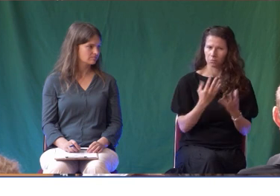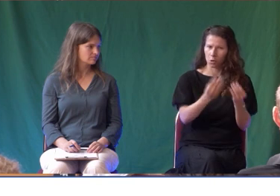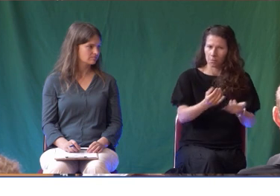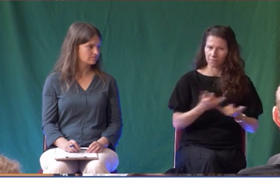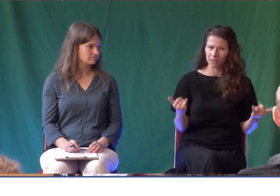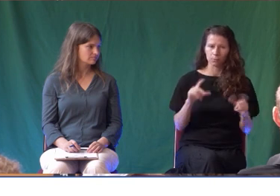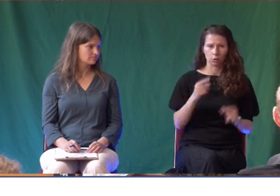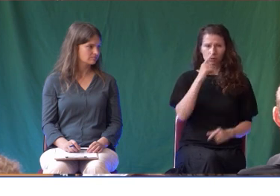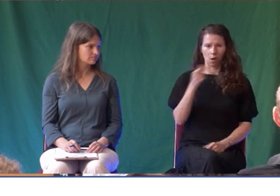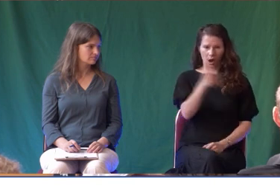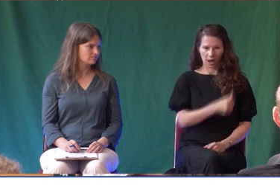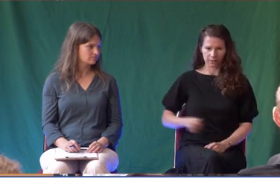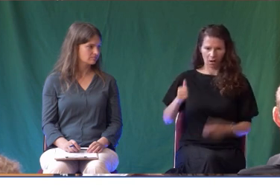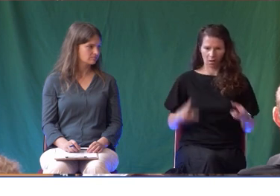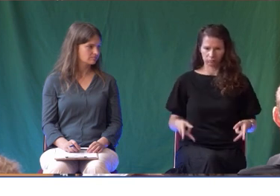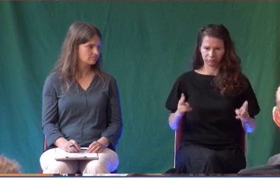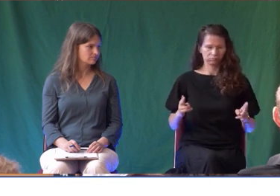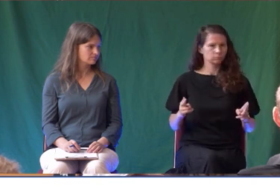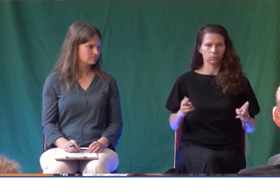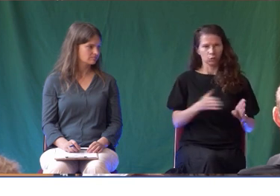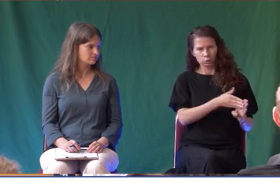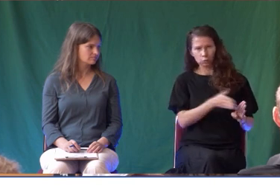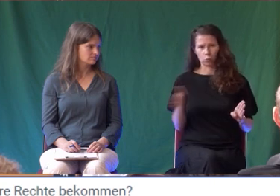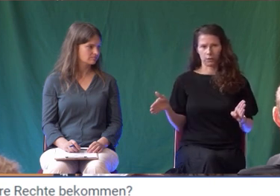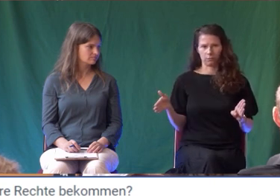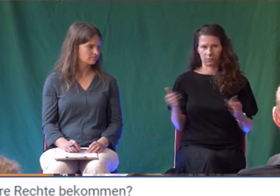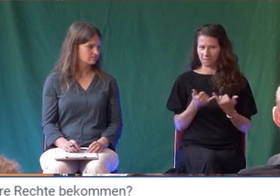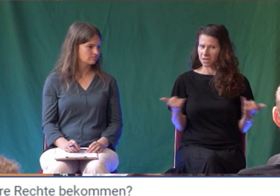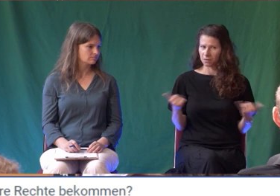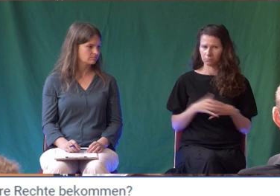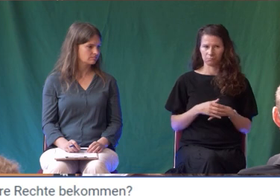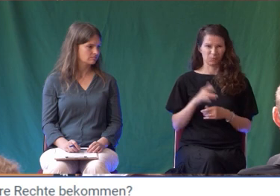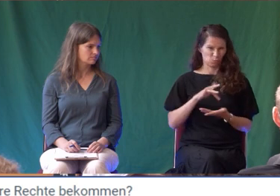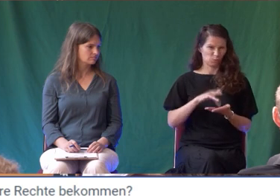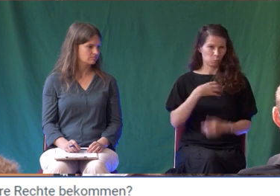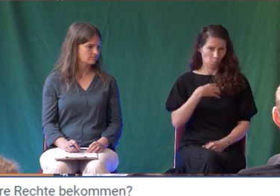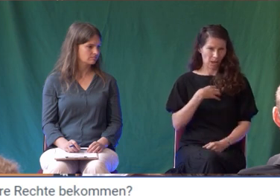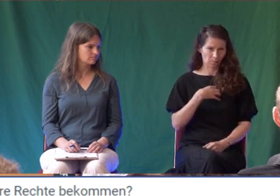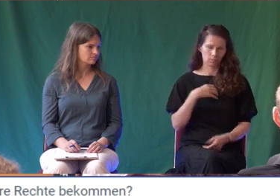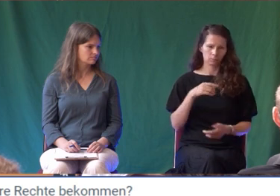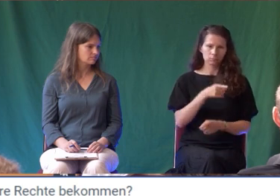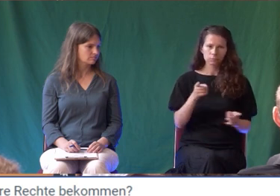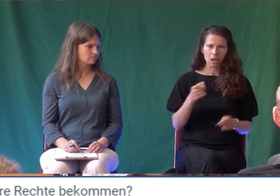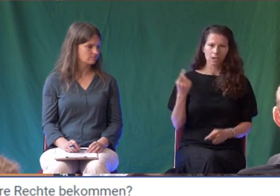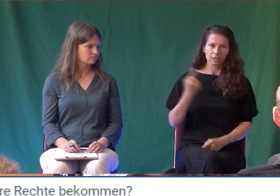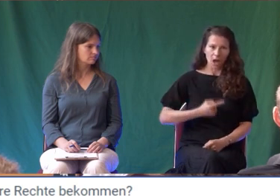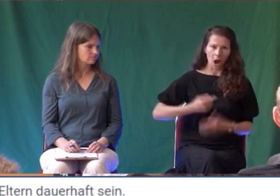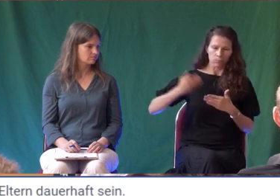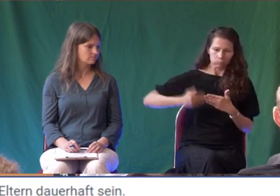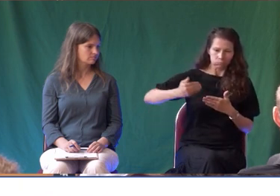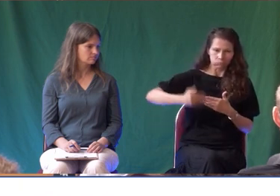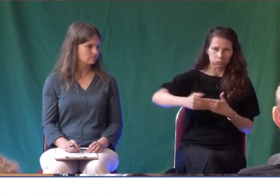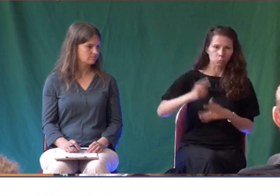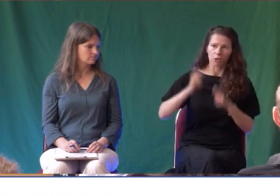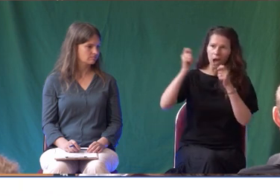für ein Jahr das ist gerade ein Problem man muss jedes Jahr wieder einen Antrag stellen es gibt